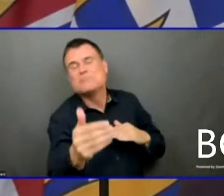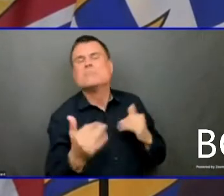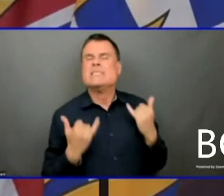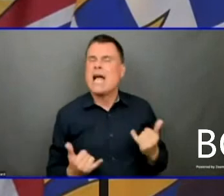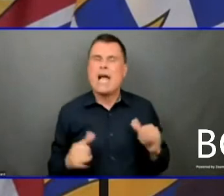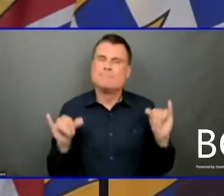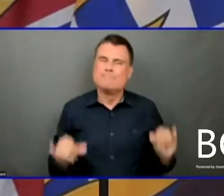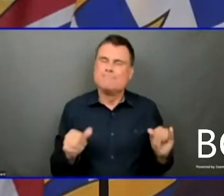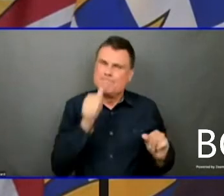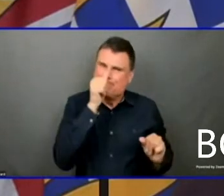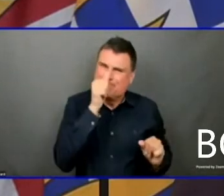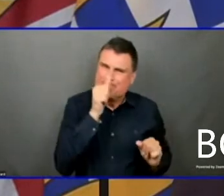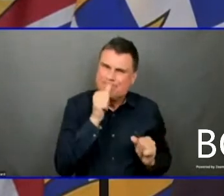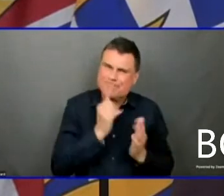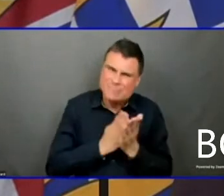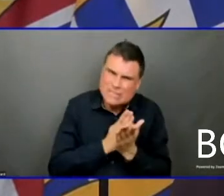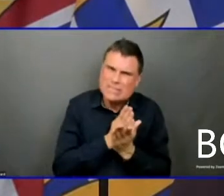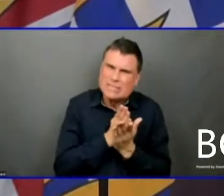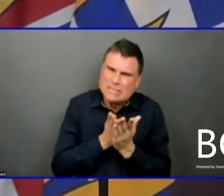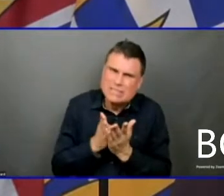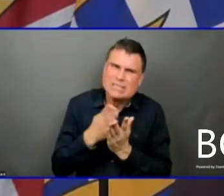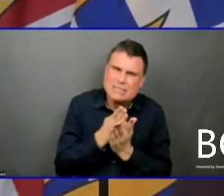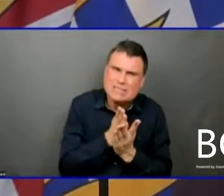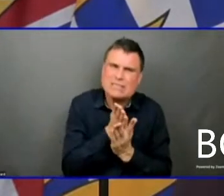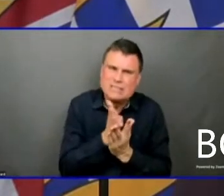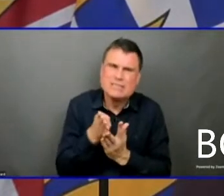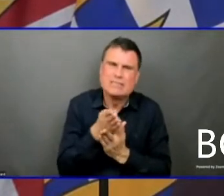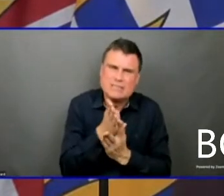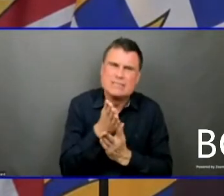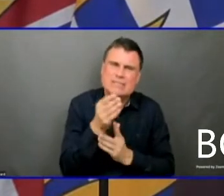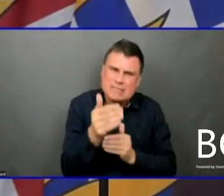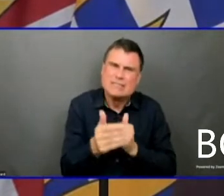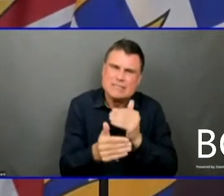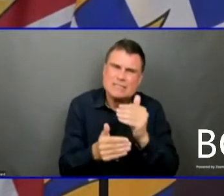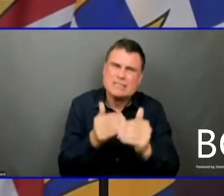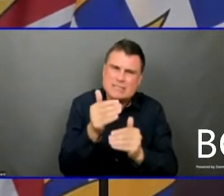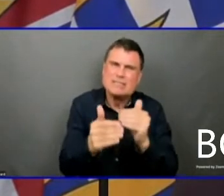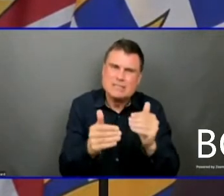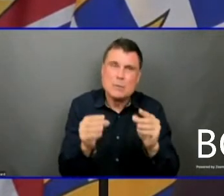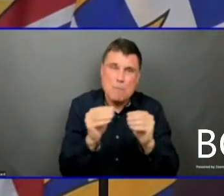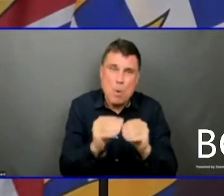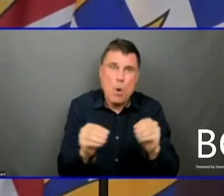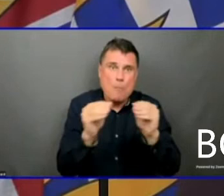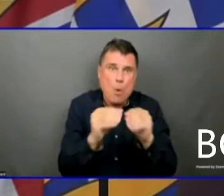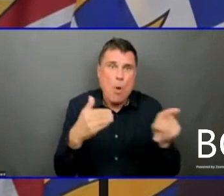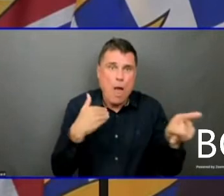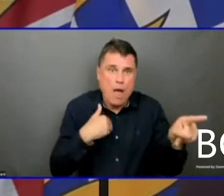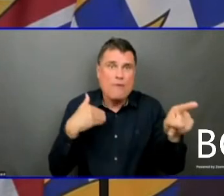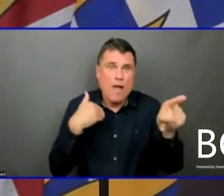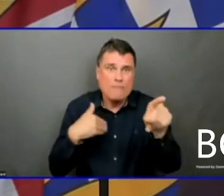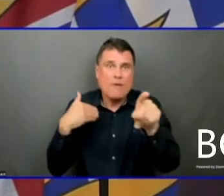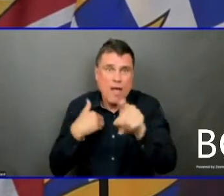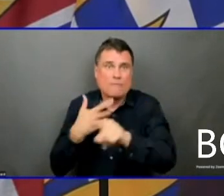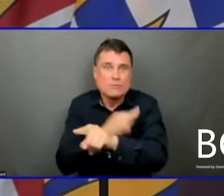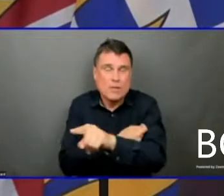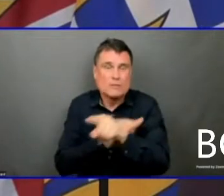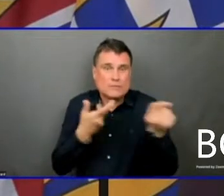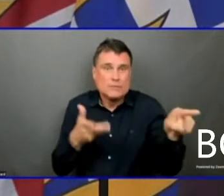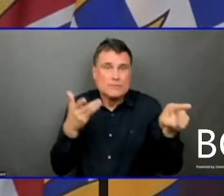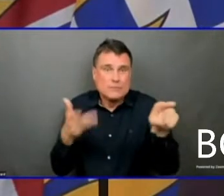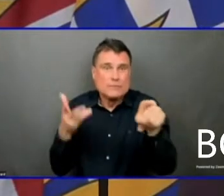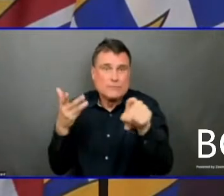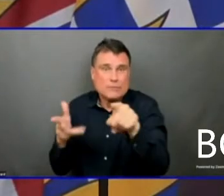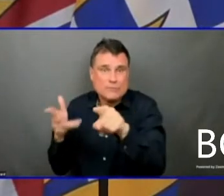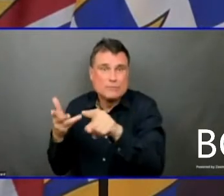紧密的团结起来这个能够把这个建立起保护战线，把这个所有